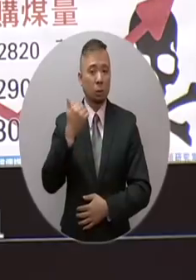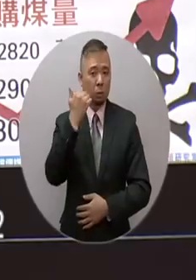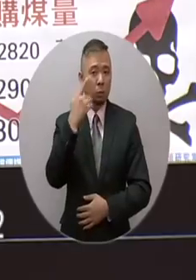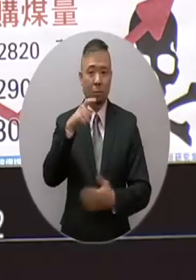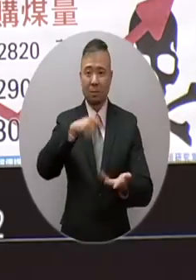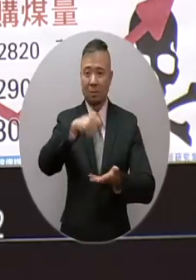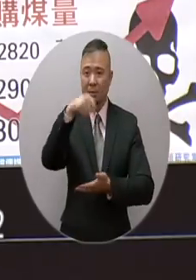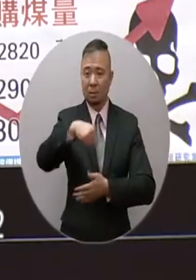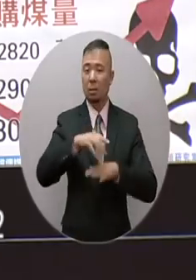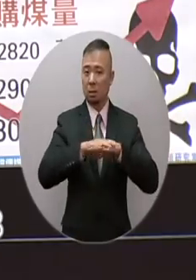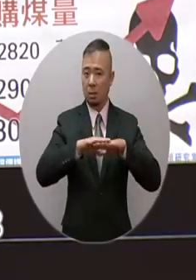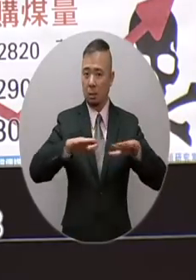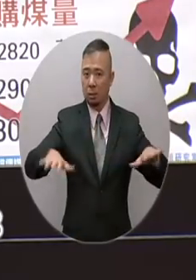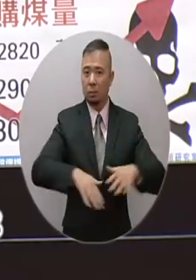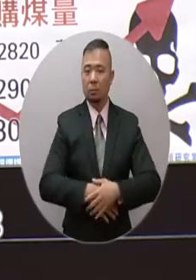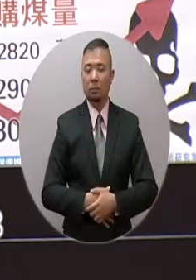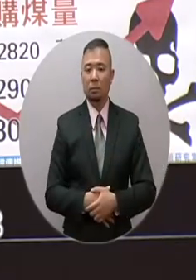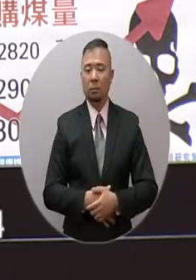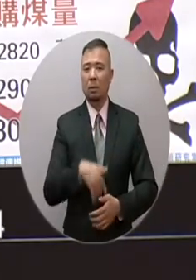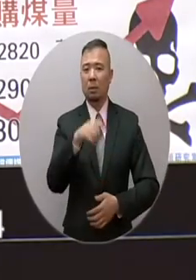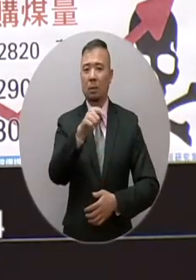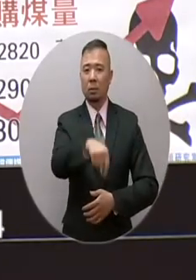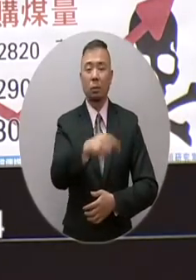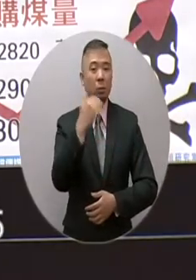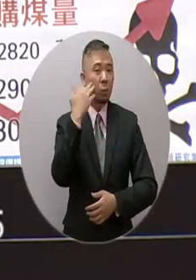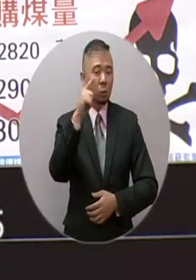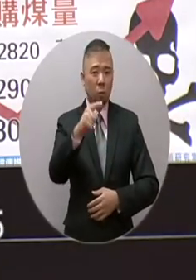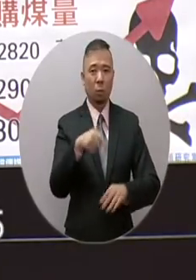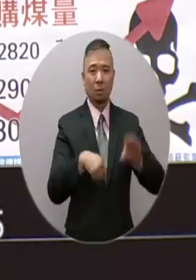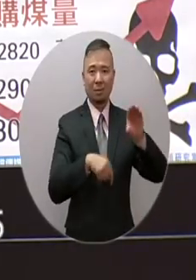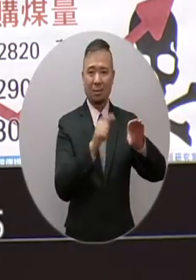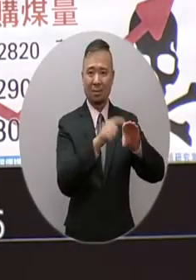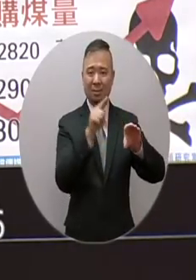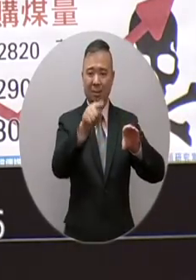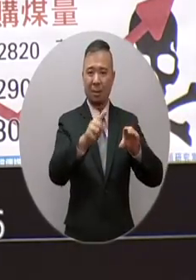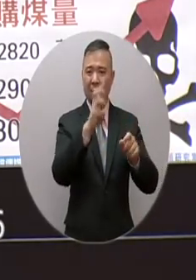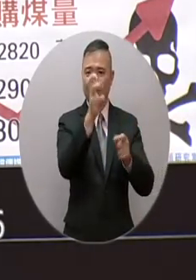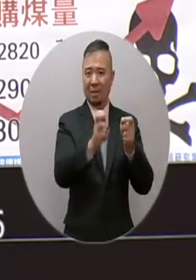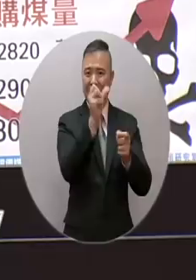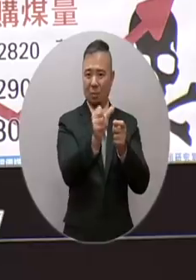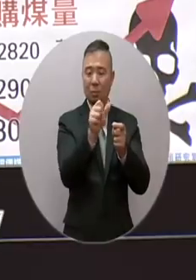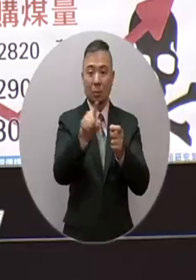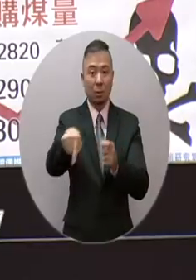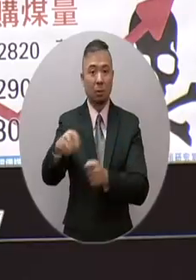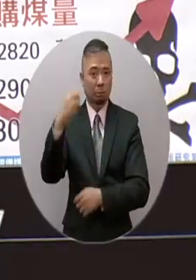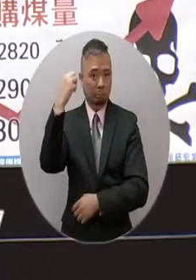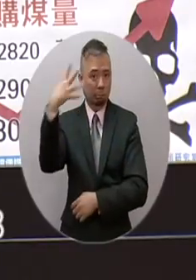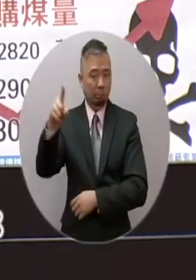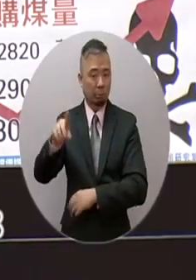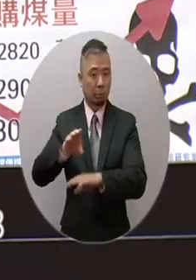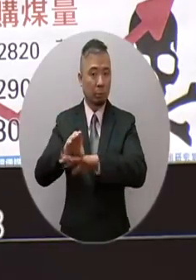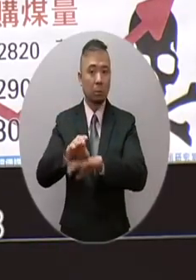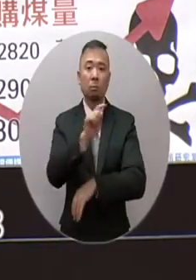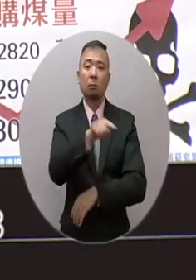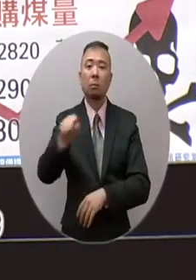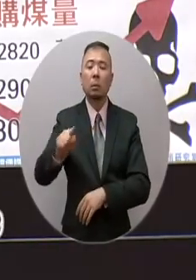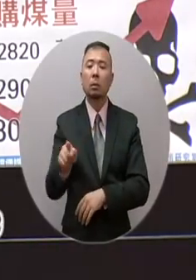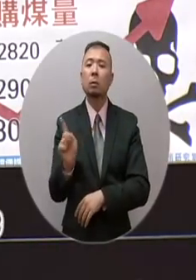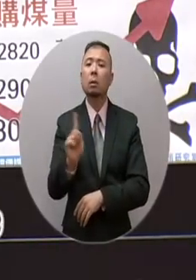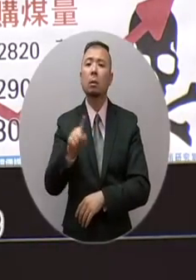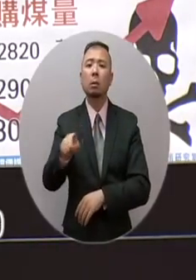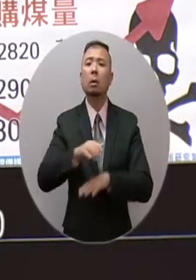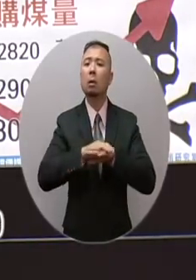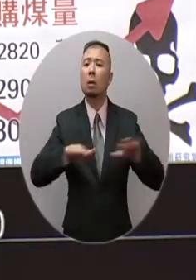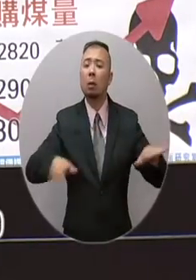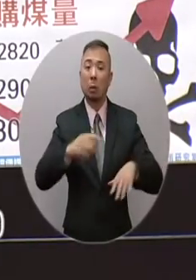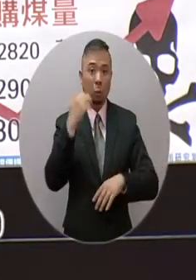全了哈，一部35年的老汽车跟一部全新的汽车，哪一部安全？就算这35年的老车它保养